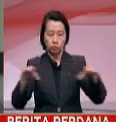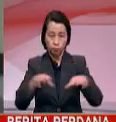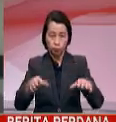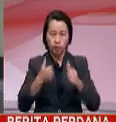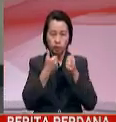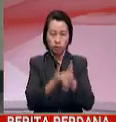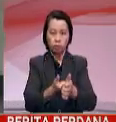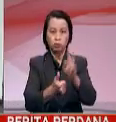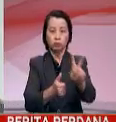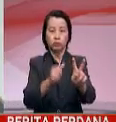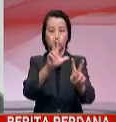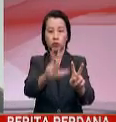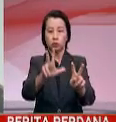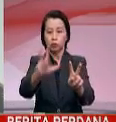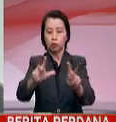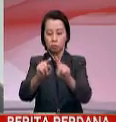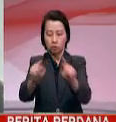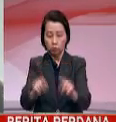mengikut Seksyen